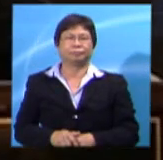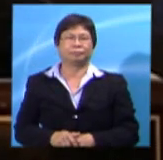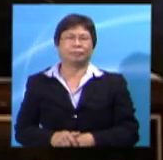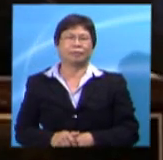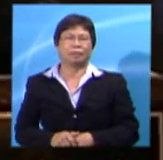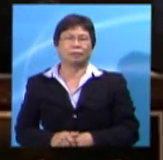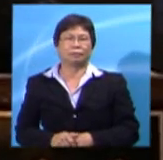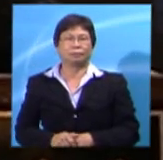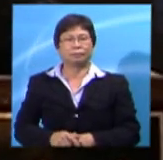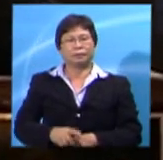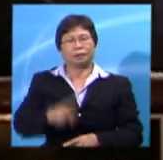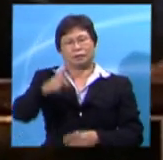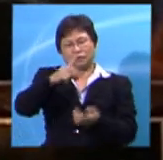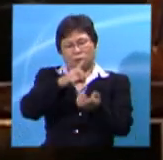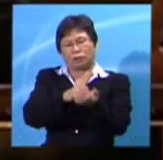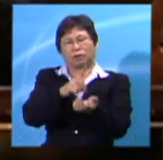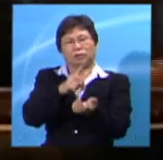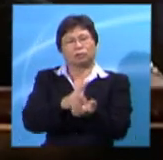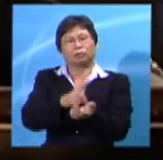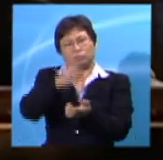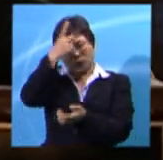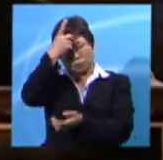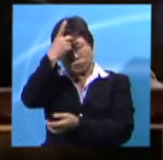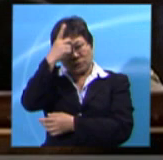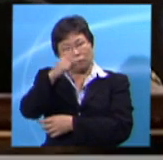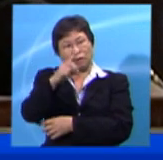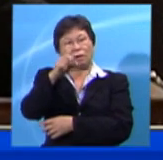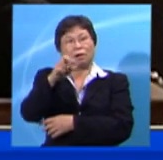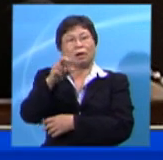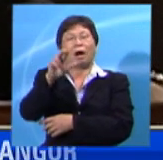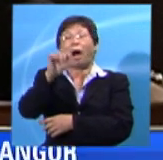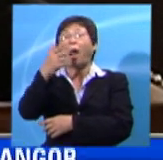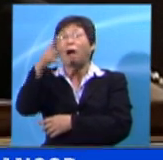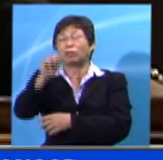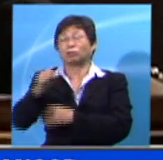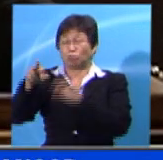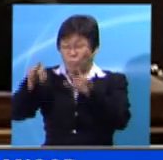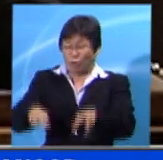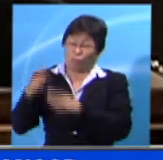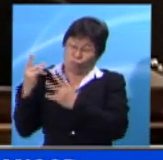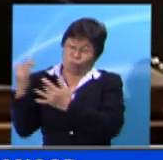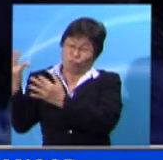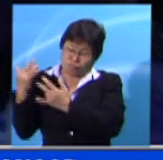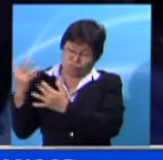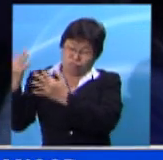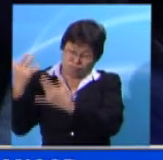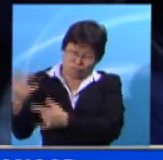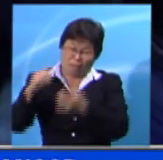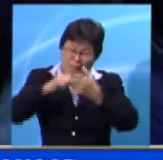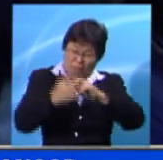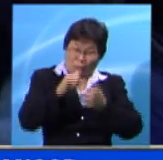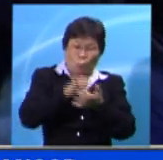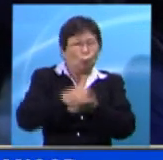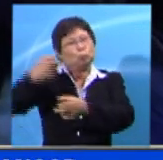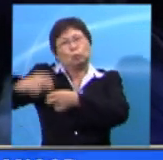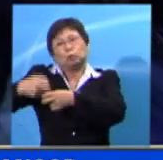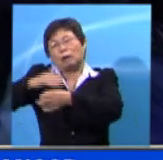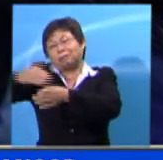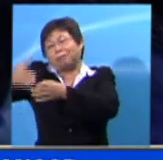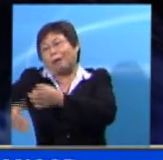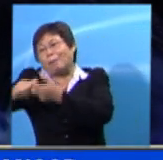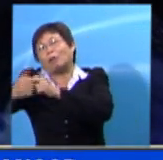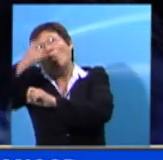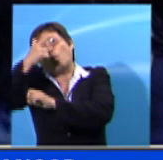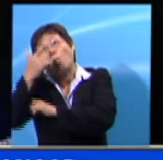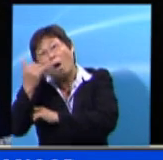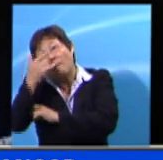berhemah Datuk Dr Agus percaya rakyat ternanti-nantikan kesudahan krisis itu yang dilihat amat sukar untuk diselesaikan kerana